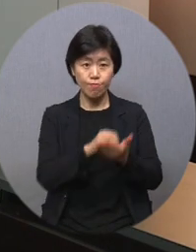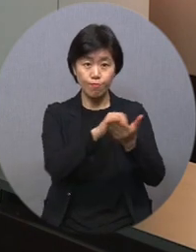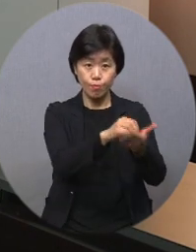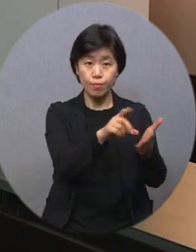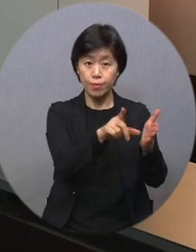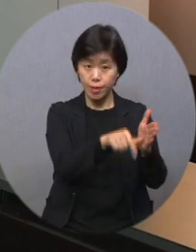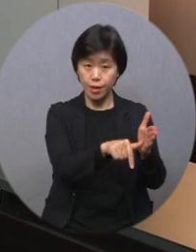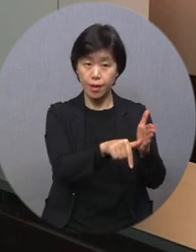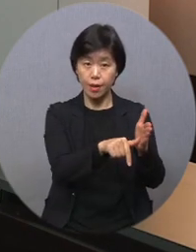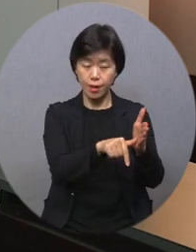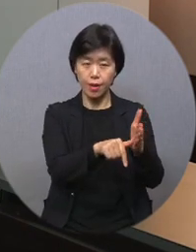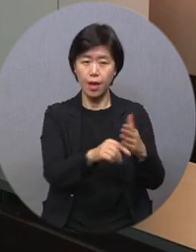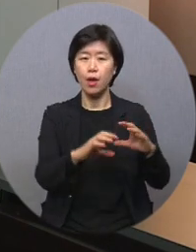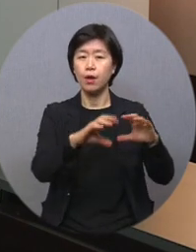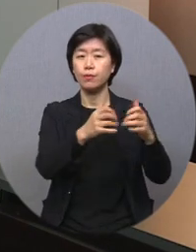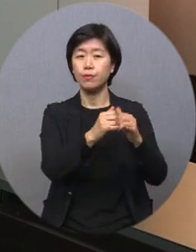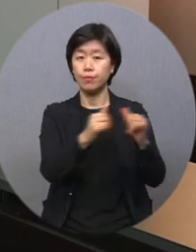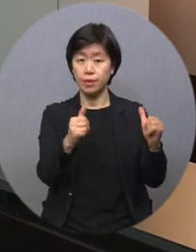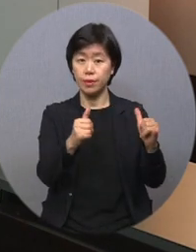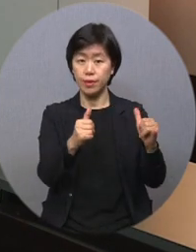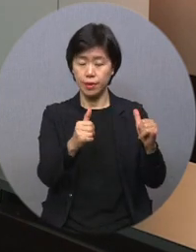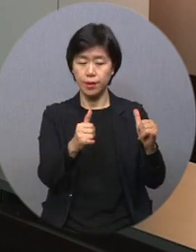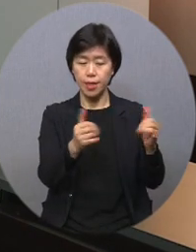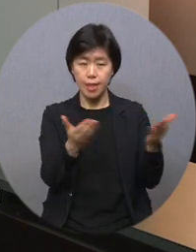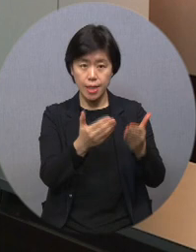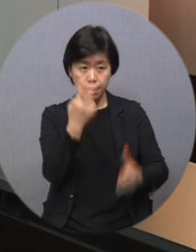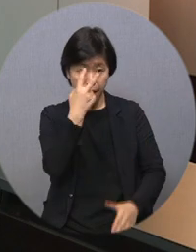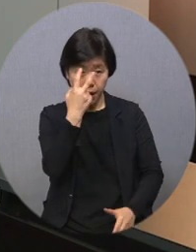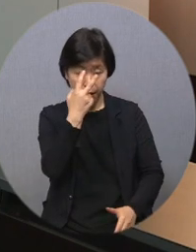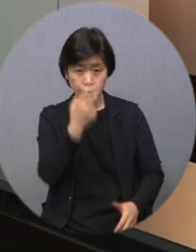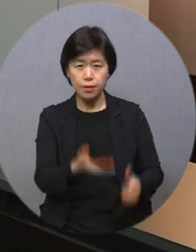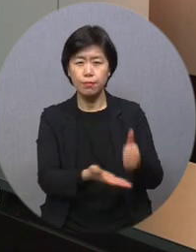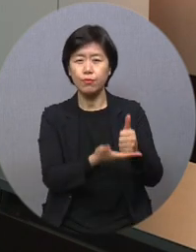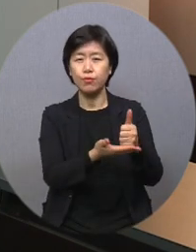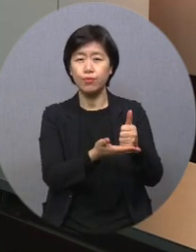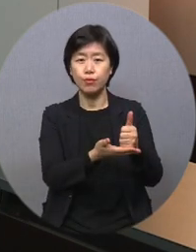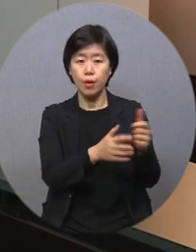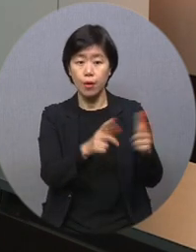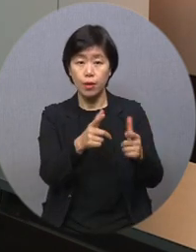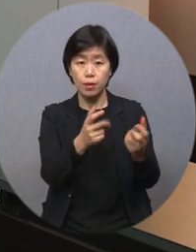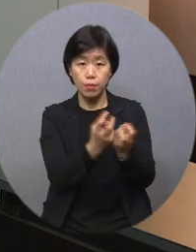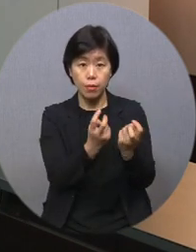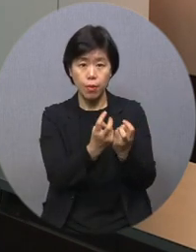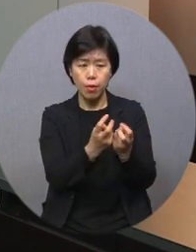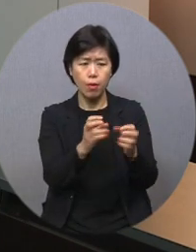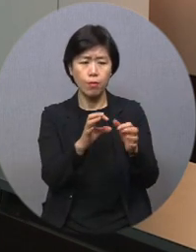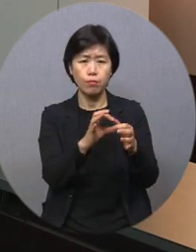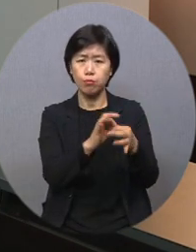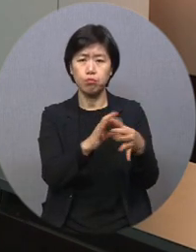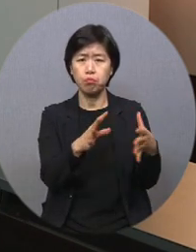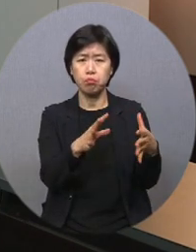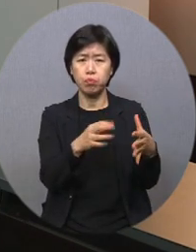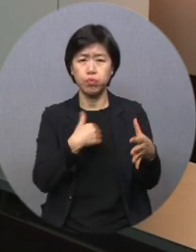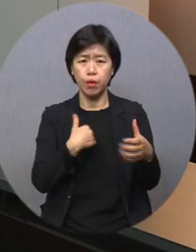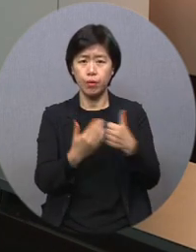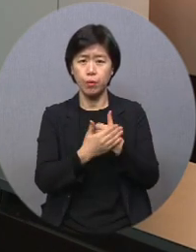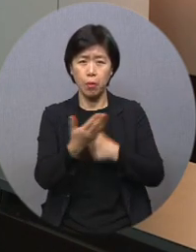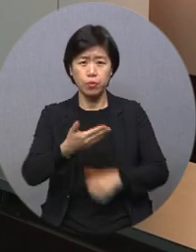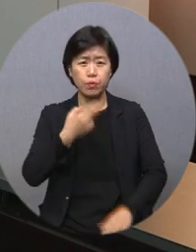같은 국민 취업 지원 제도를 이용을 할 수가 없게 되어 있더라고요. 그래서 아예 제가